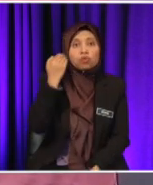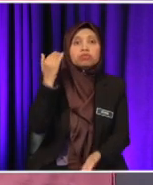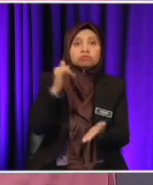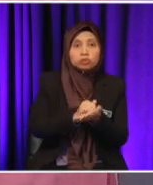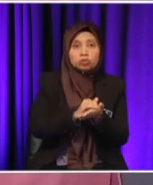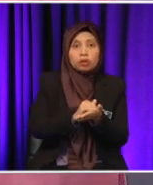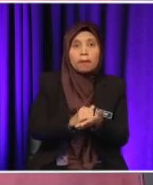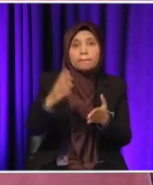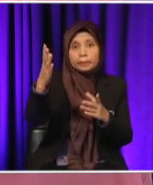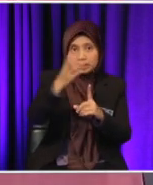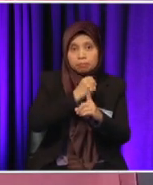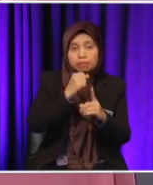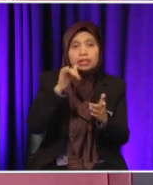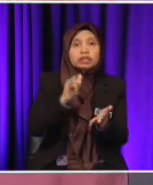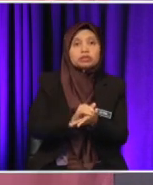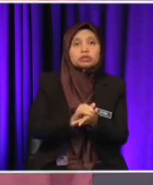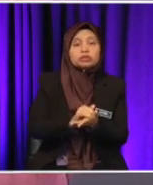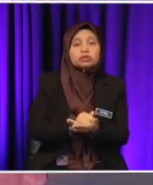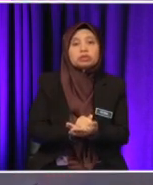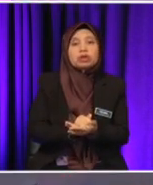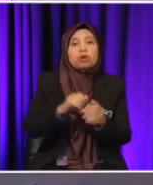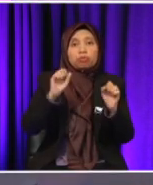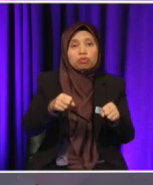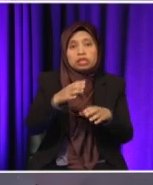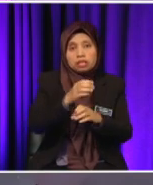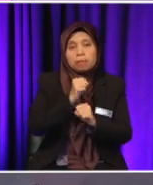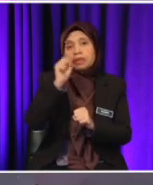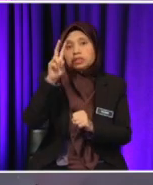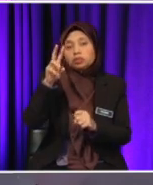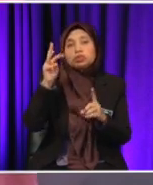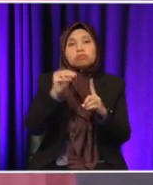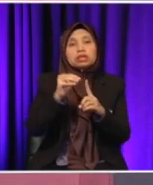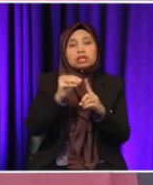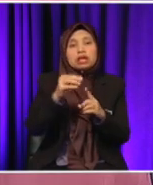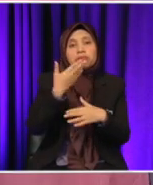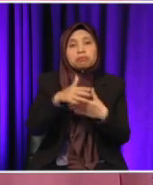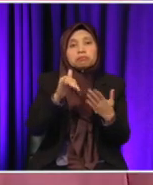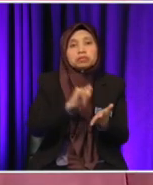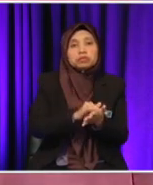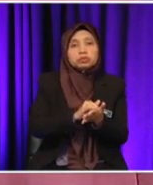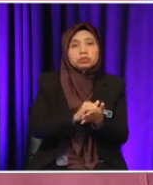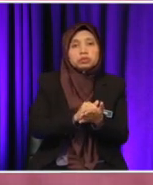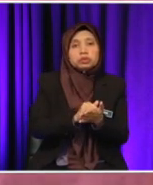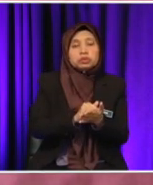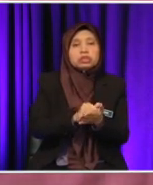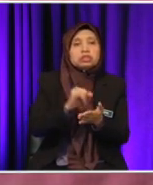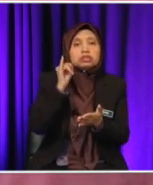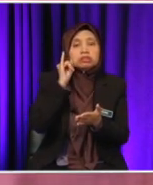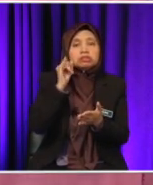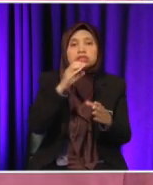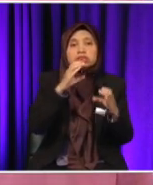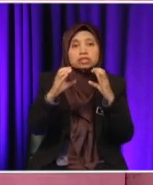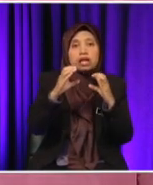pencapaian tersebut Oke boleh dapat dua makan di sini kemudian kita lihat izin mengatakan teknik